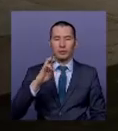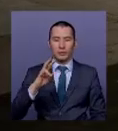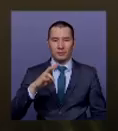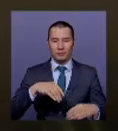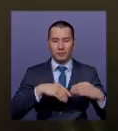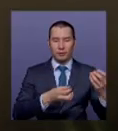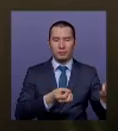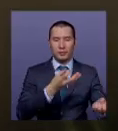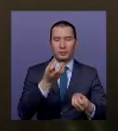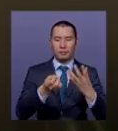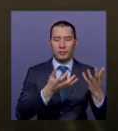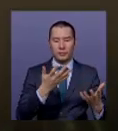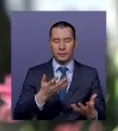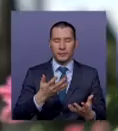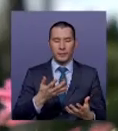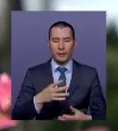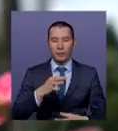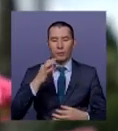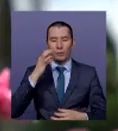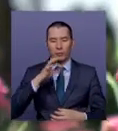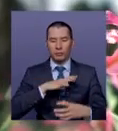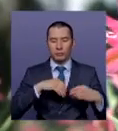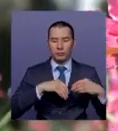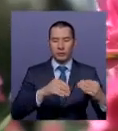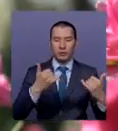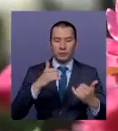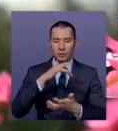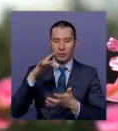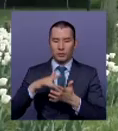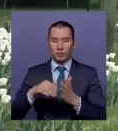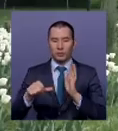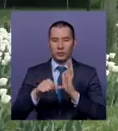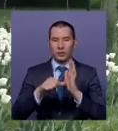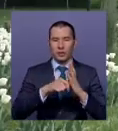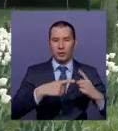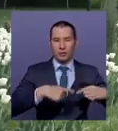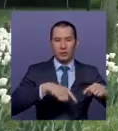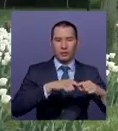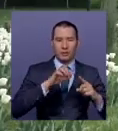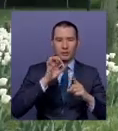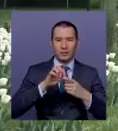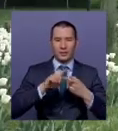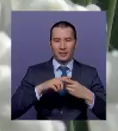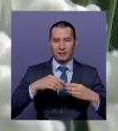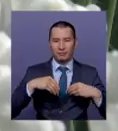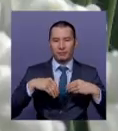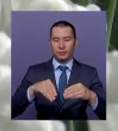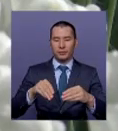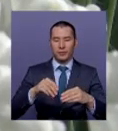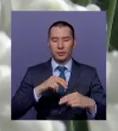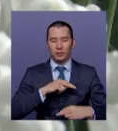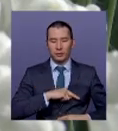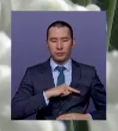Более 30 тысяч луковиц высадили еще осенью. Сейчас в городе работают около 6 подрядных организаций в рамках программы государственно-частного